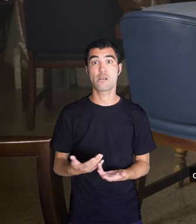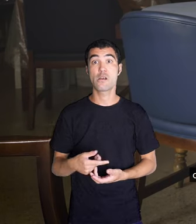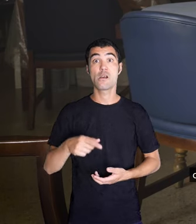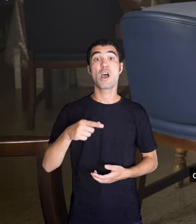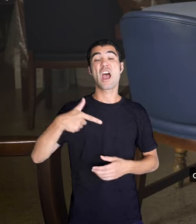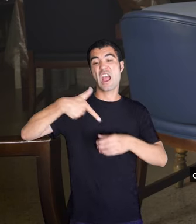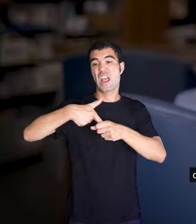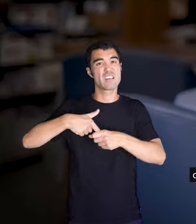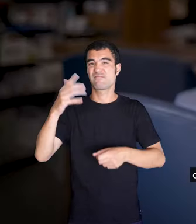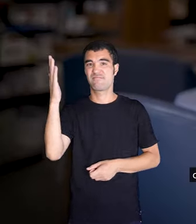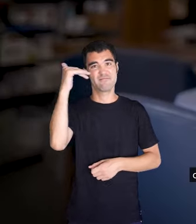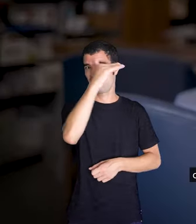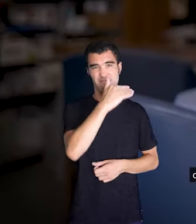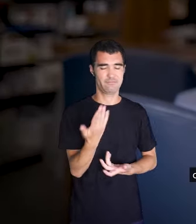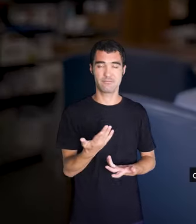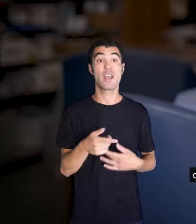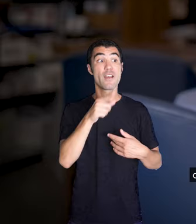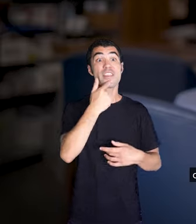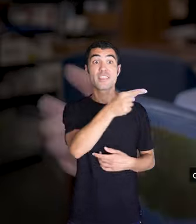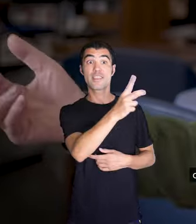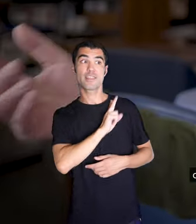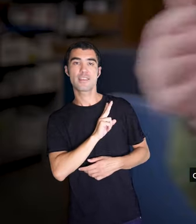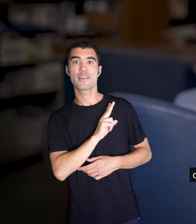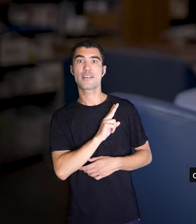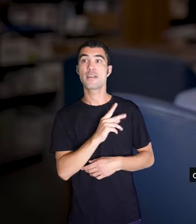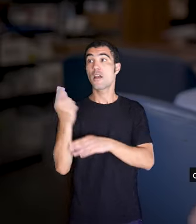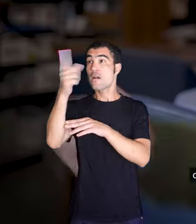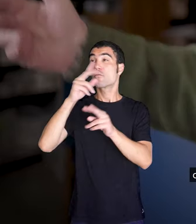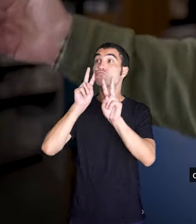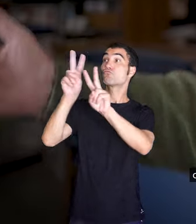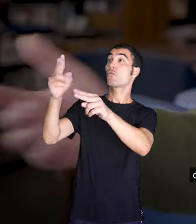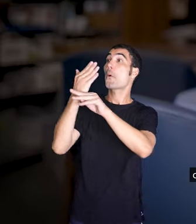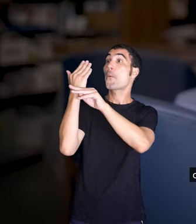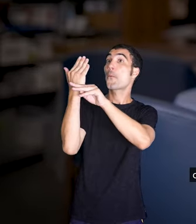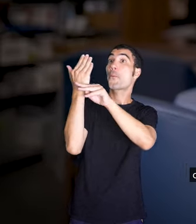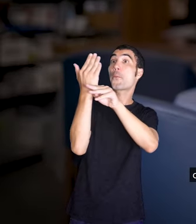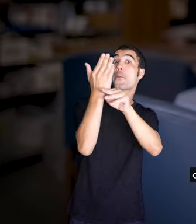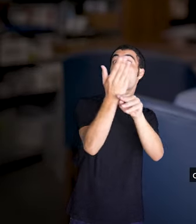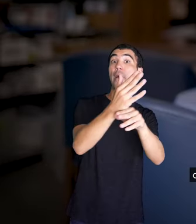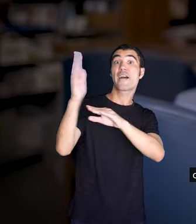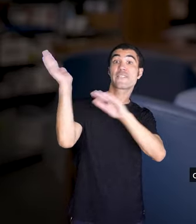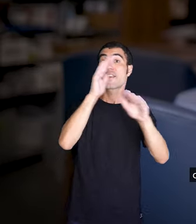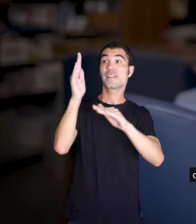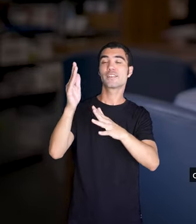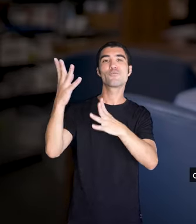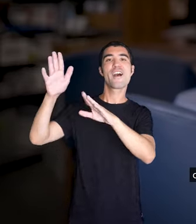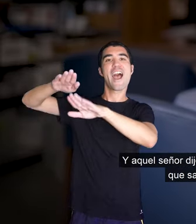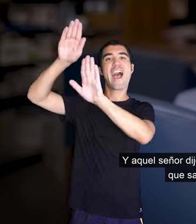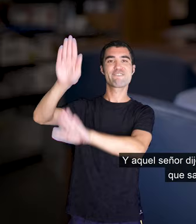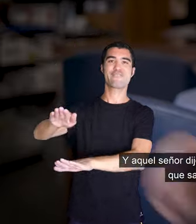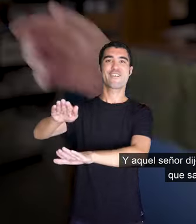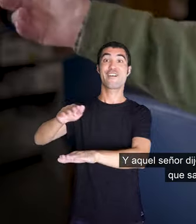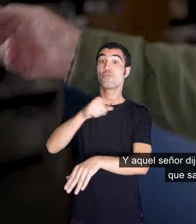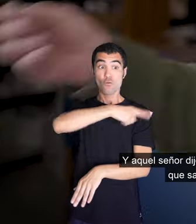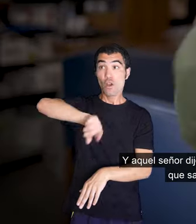de gasoil o benzina. Sortien de la bola perquè sempre tenien el vent que els ajudava.